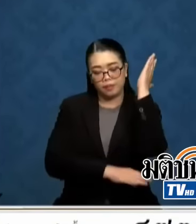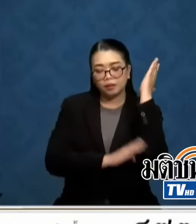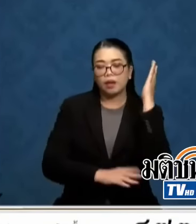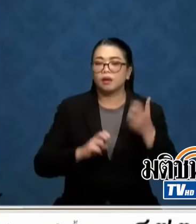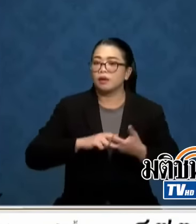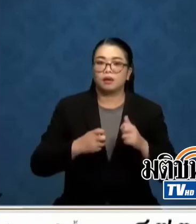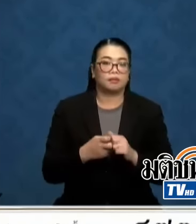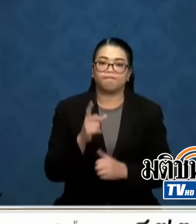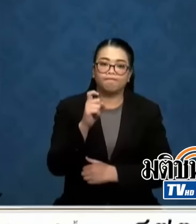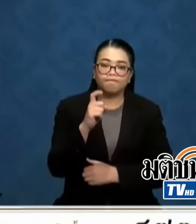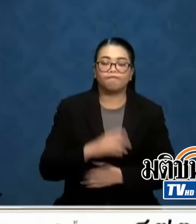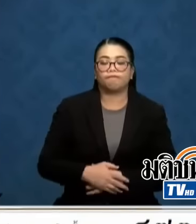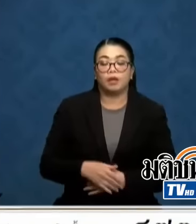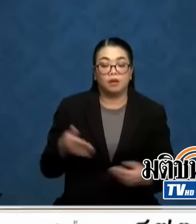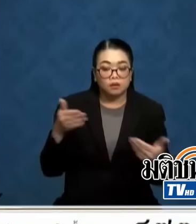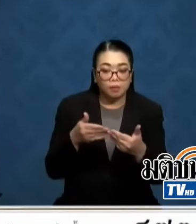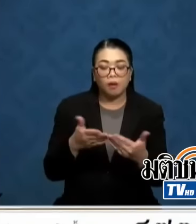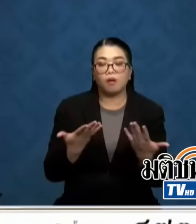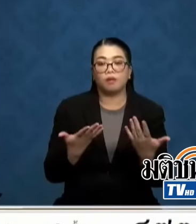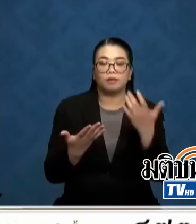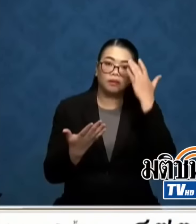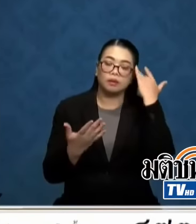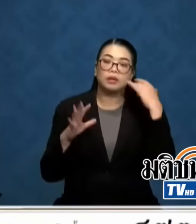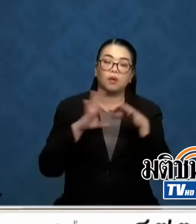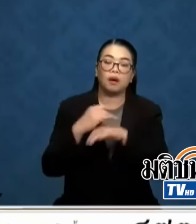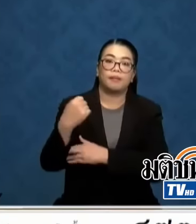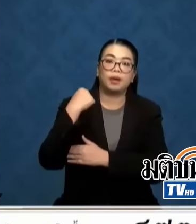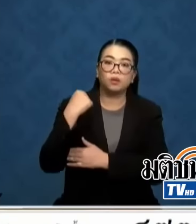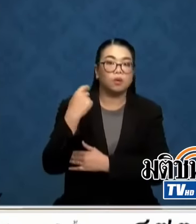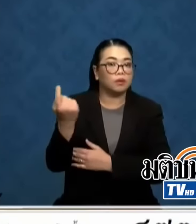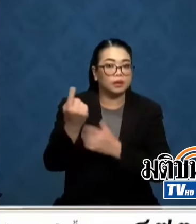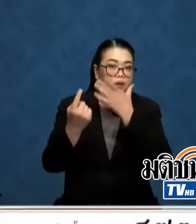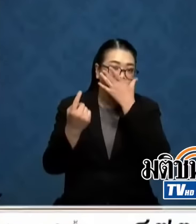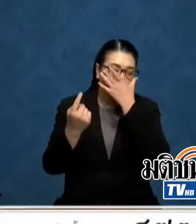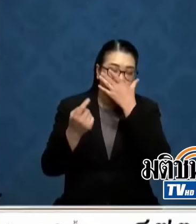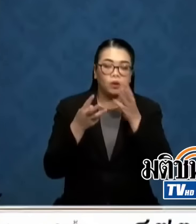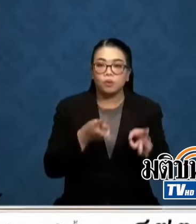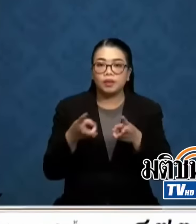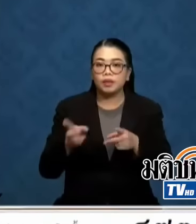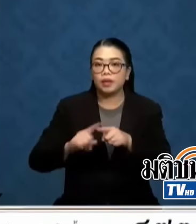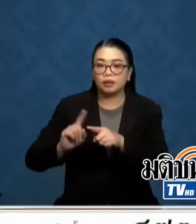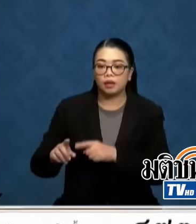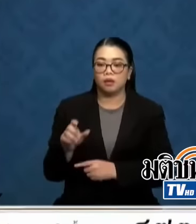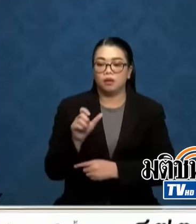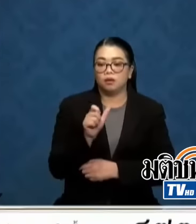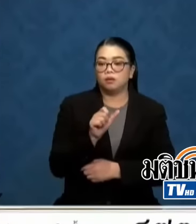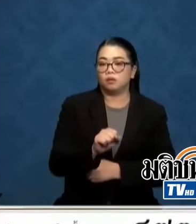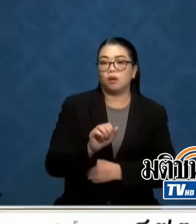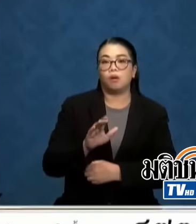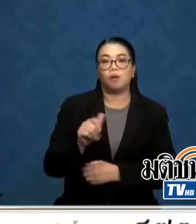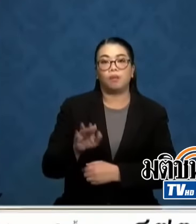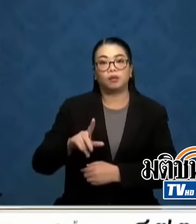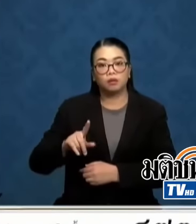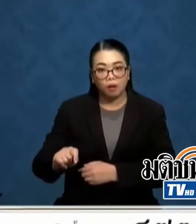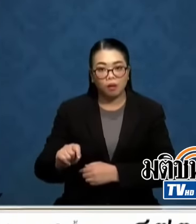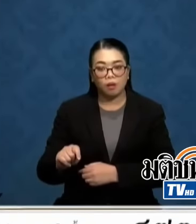หนึ่งการแก้ปัญหาไม่เฉพาะแต่มิติความมั่นคงงอย่างเดียวแต่สบตในฐานะที่เป็น